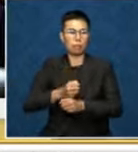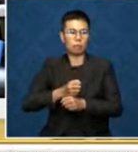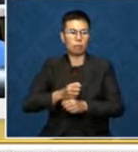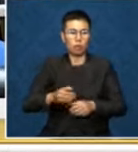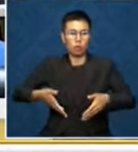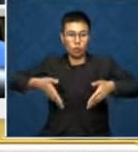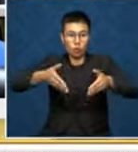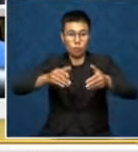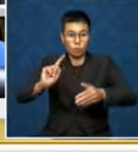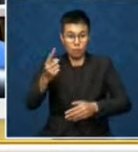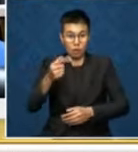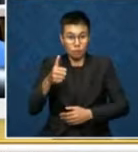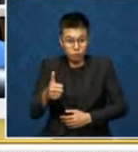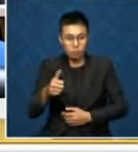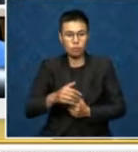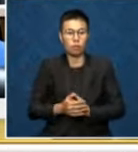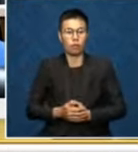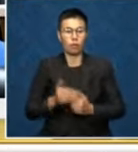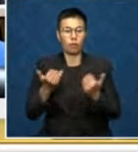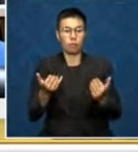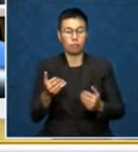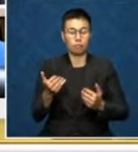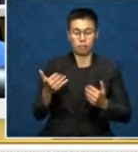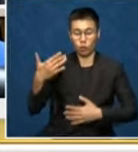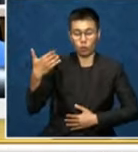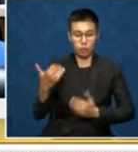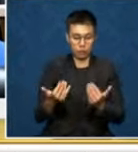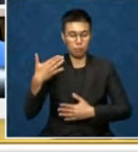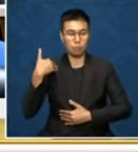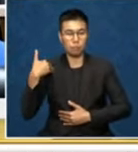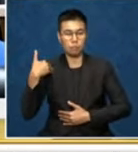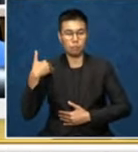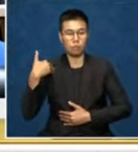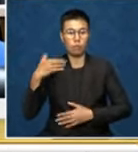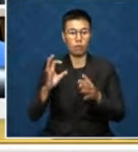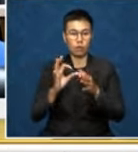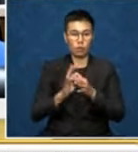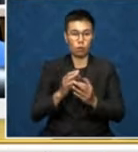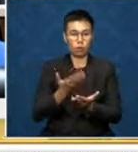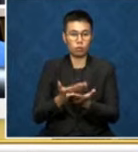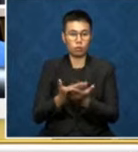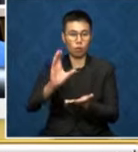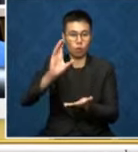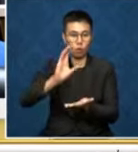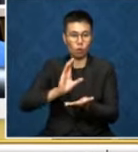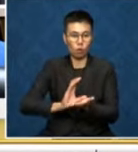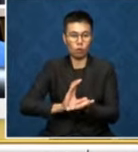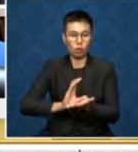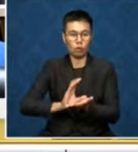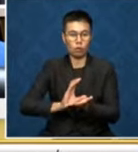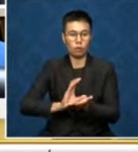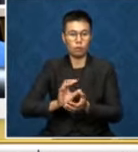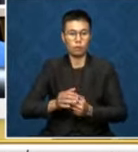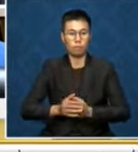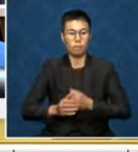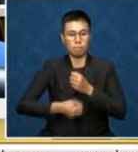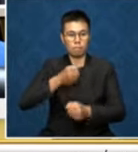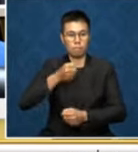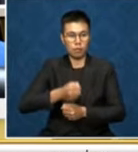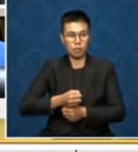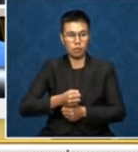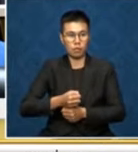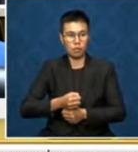ประธานท่านประธานครับมีเรื่องของการใช้งบประมาณนะครับปี